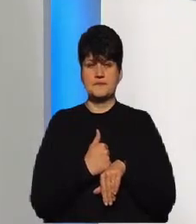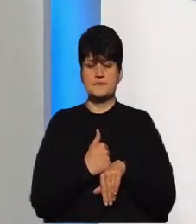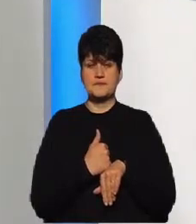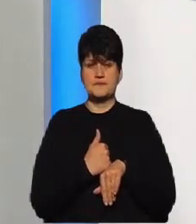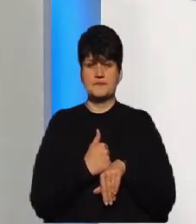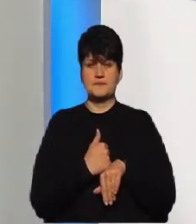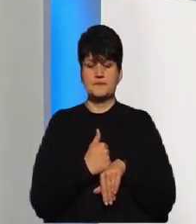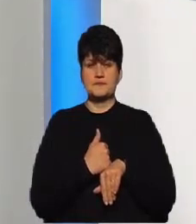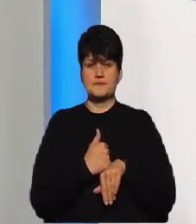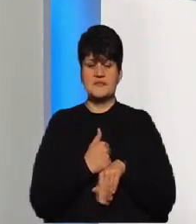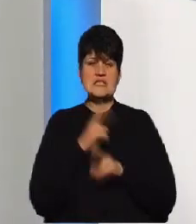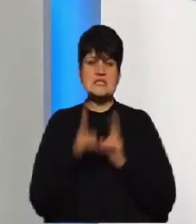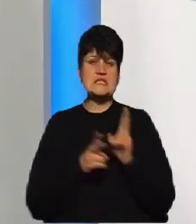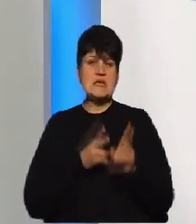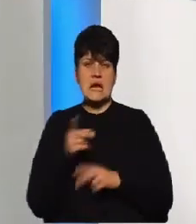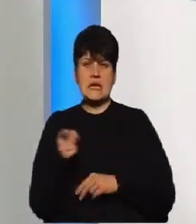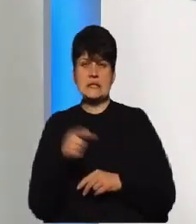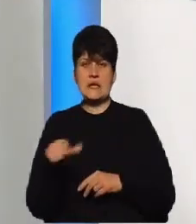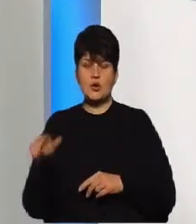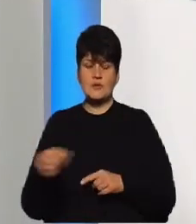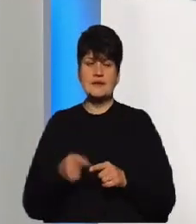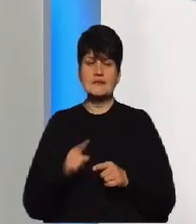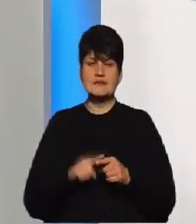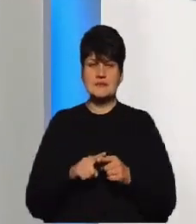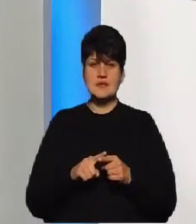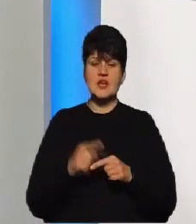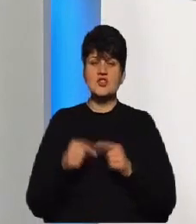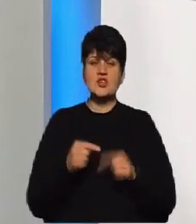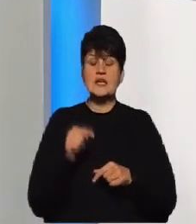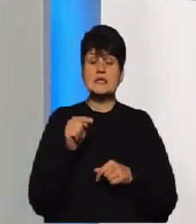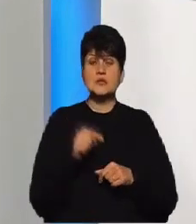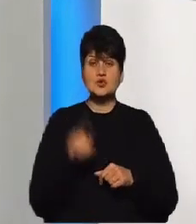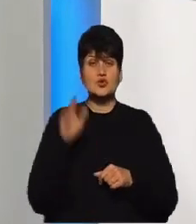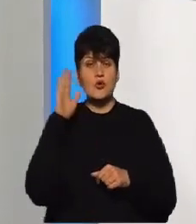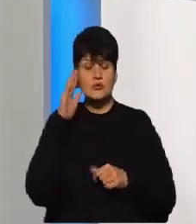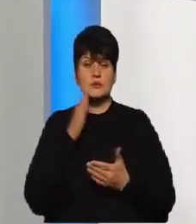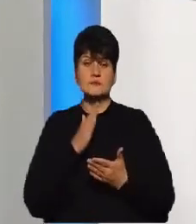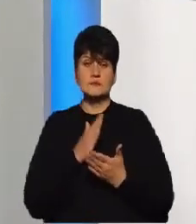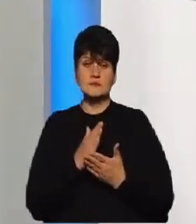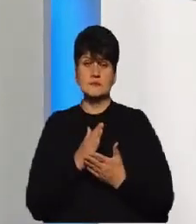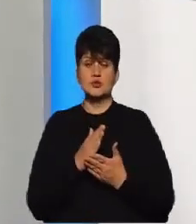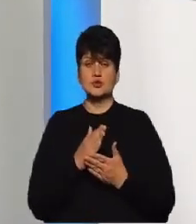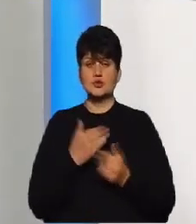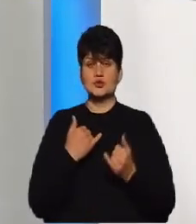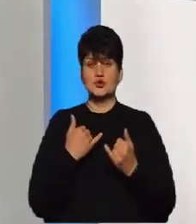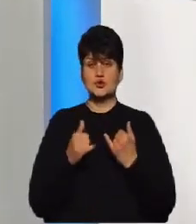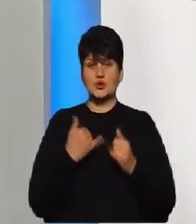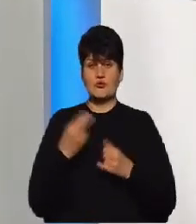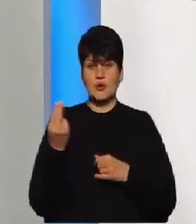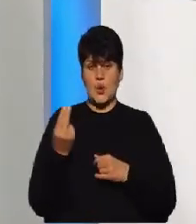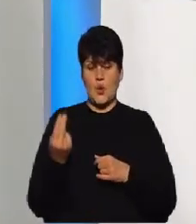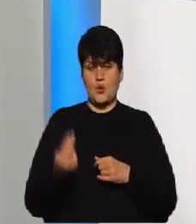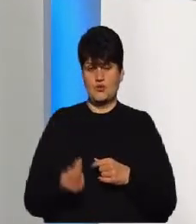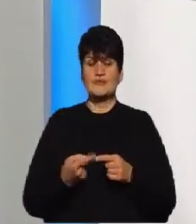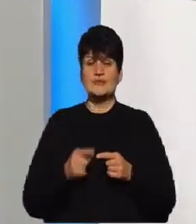основні скарги тернополян на якість води, це відбувається через те, що вода буває там жовтого кольору. Це якраз відбувається